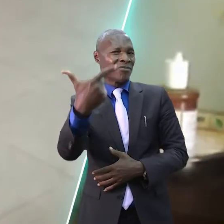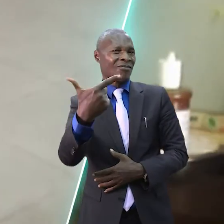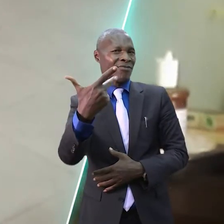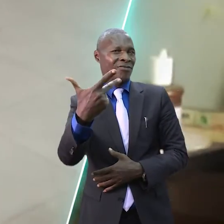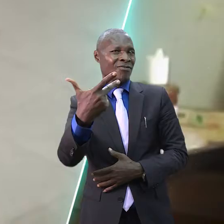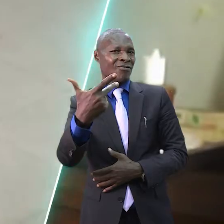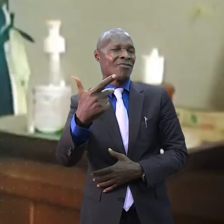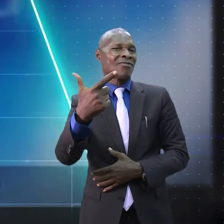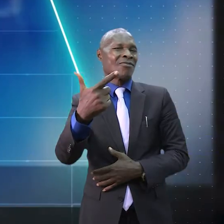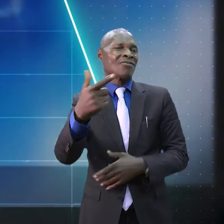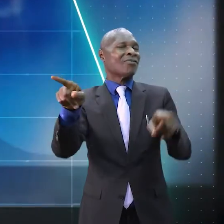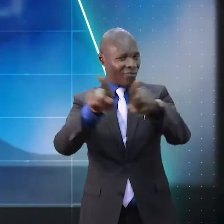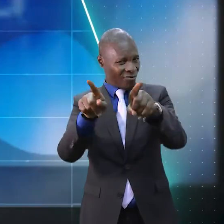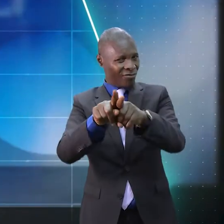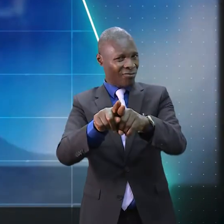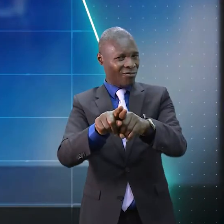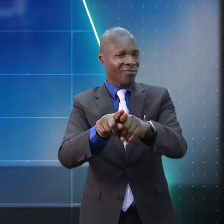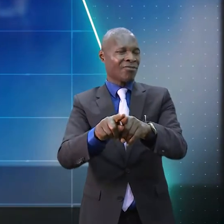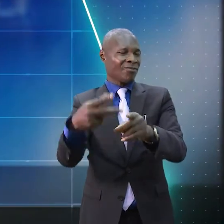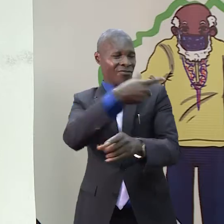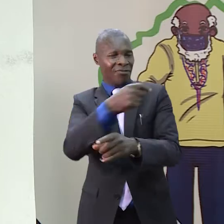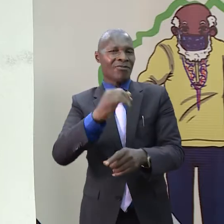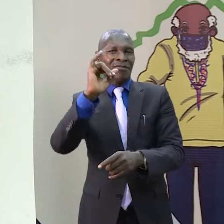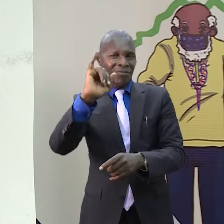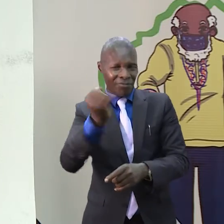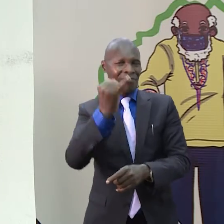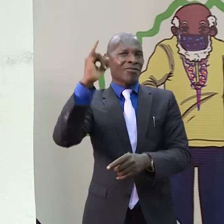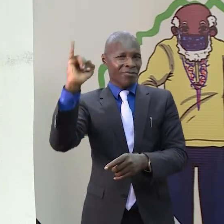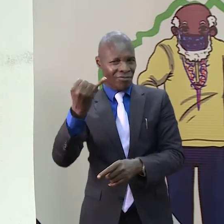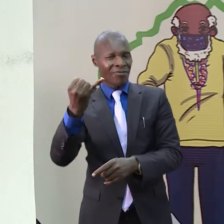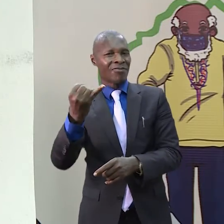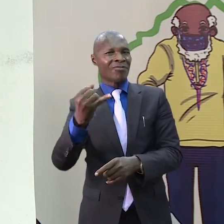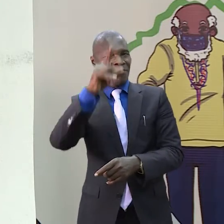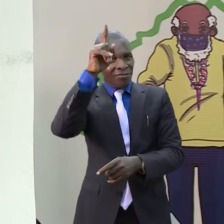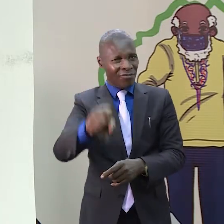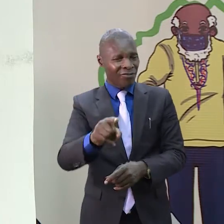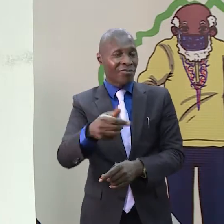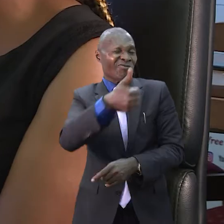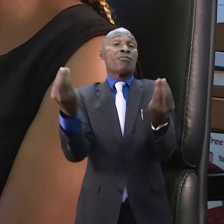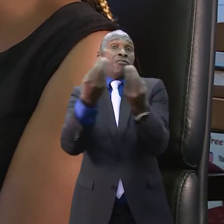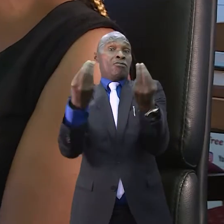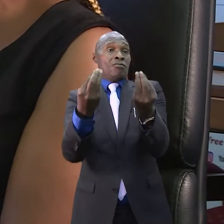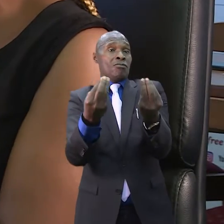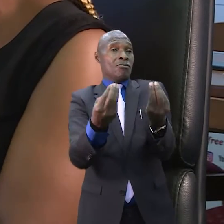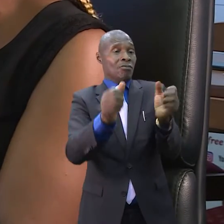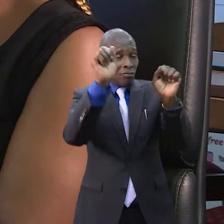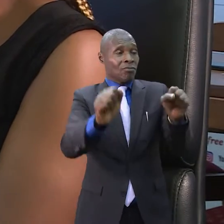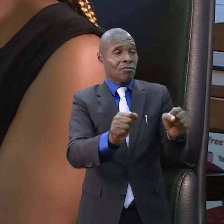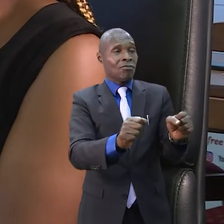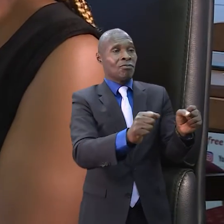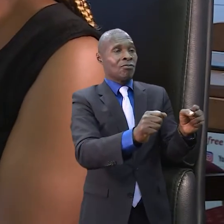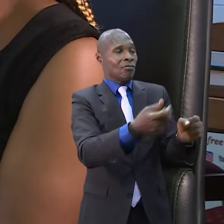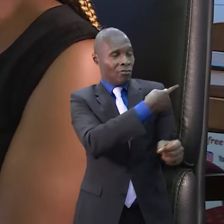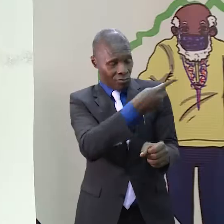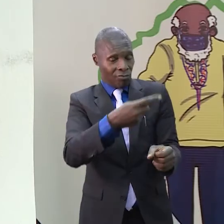qui se donne à 2 doses, et nous avons également le vaccin Johnson & Johnson qui se donne en dose unique. Où peut-on se faire